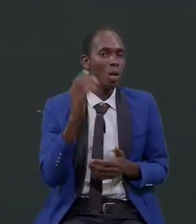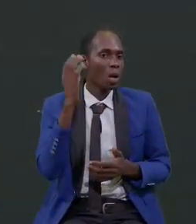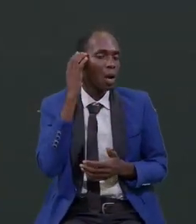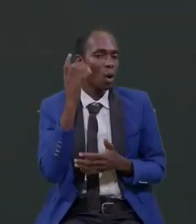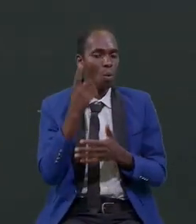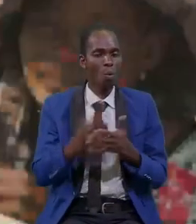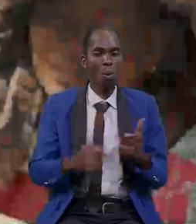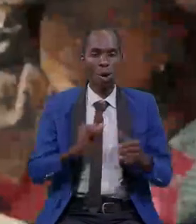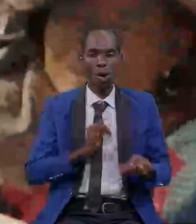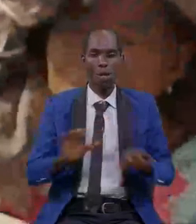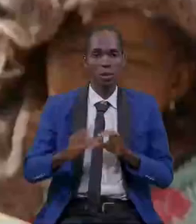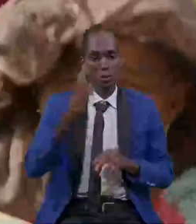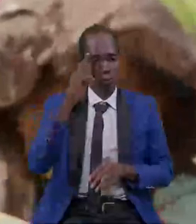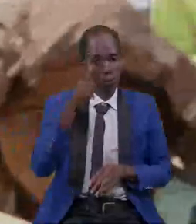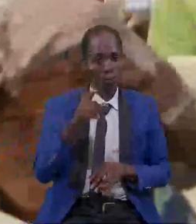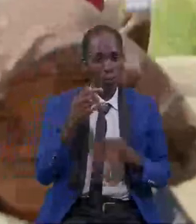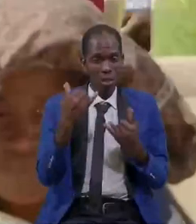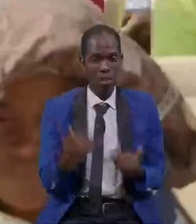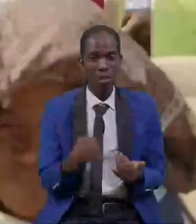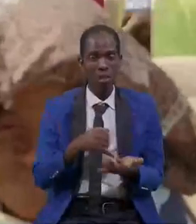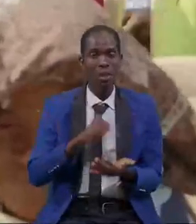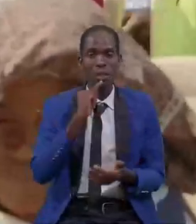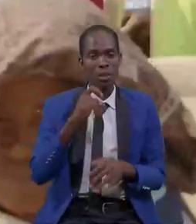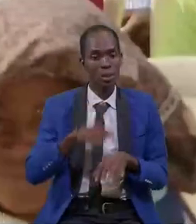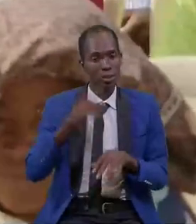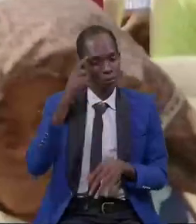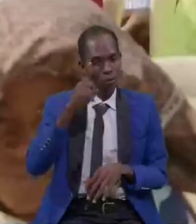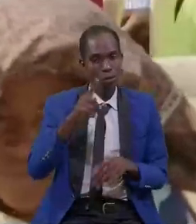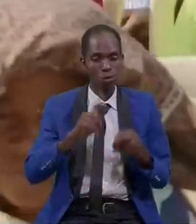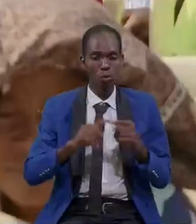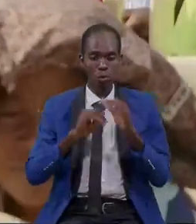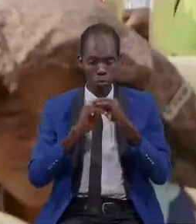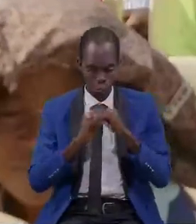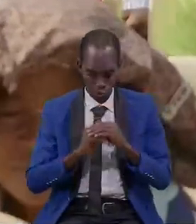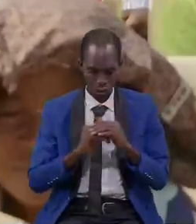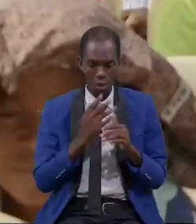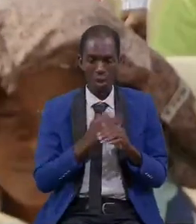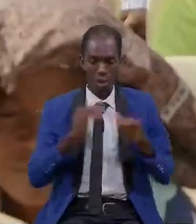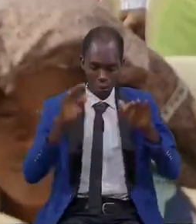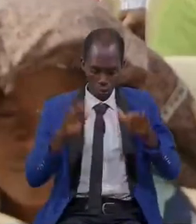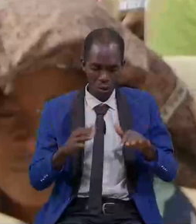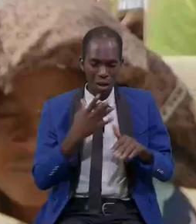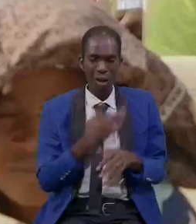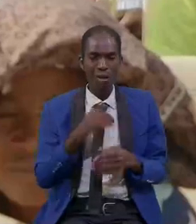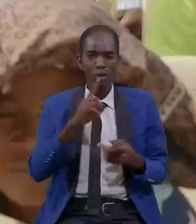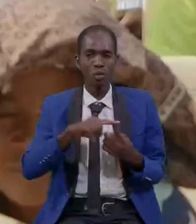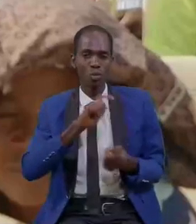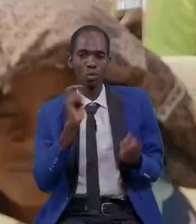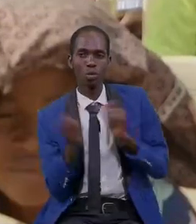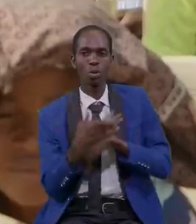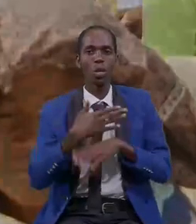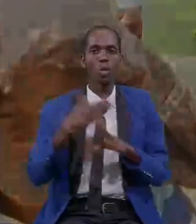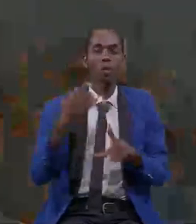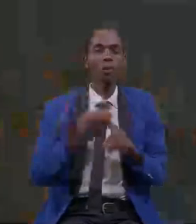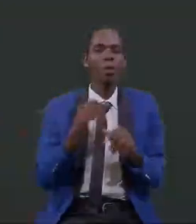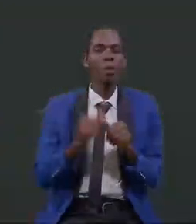toi. Maintenant, il te revient de fléchir le genou, de fléchir le cœur, de te détourner de toute iniquité